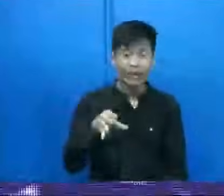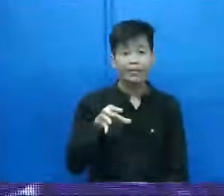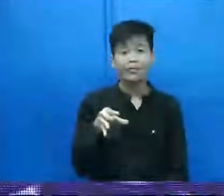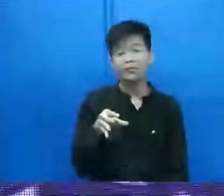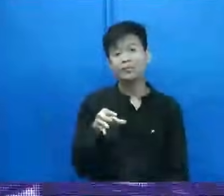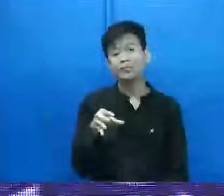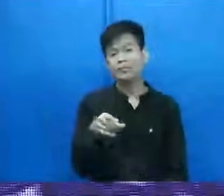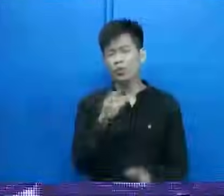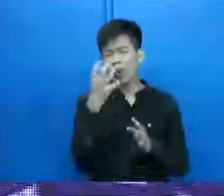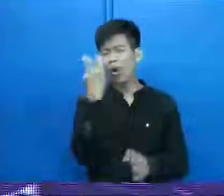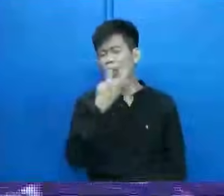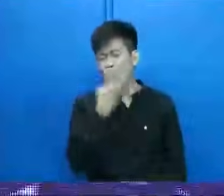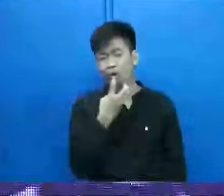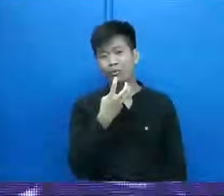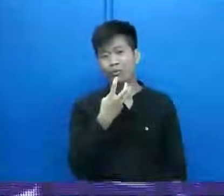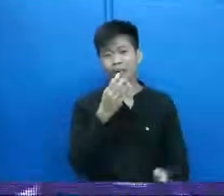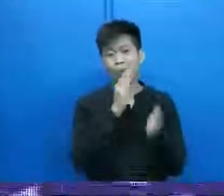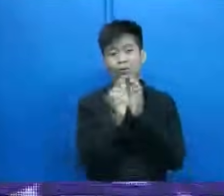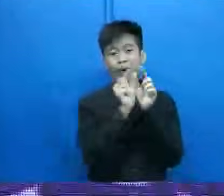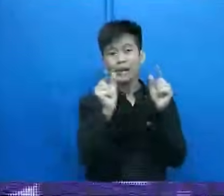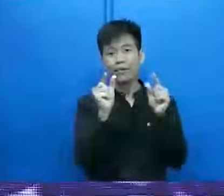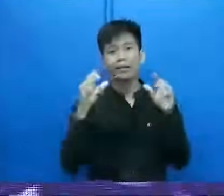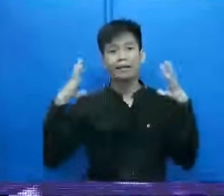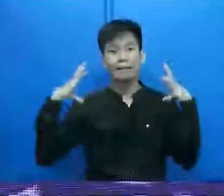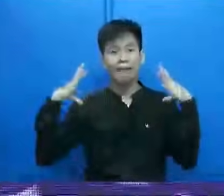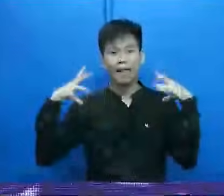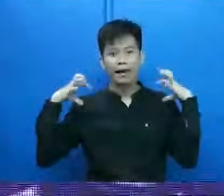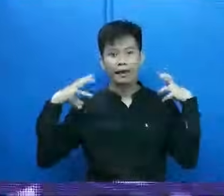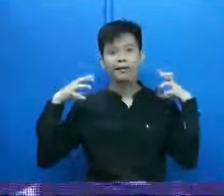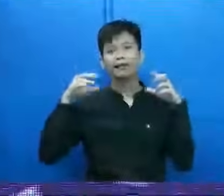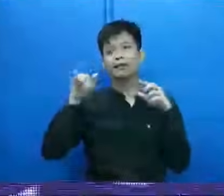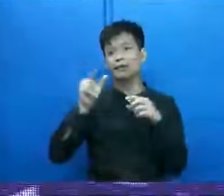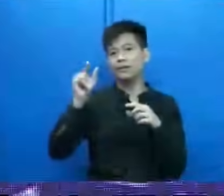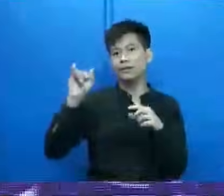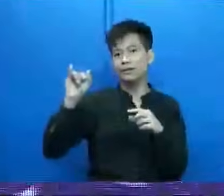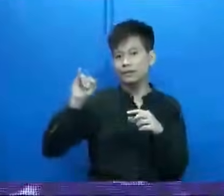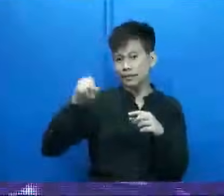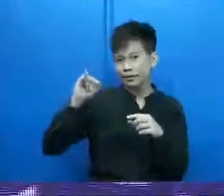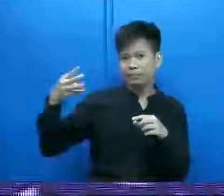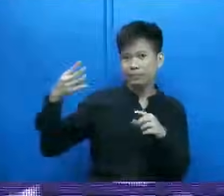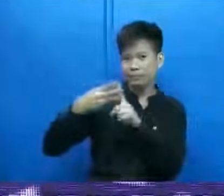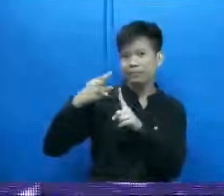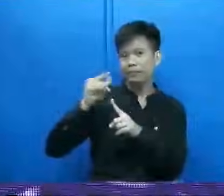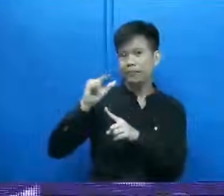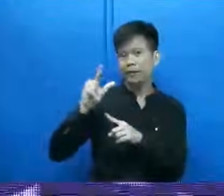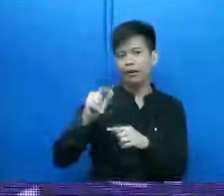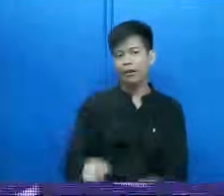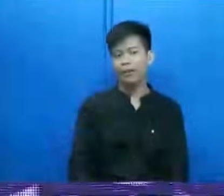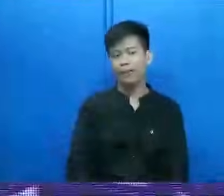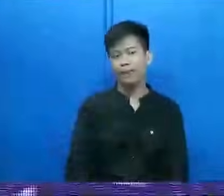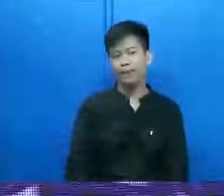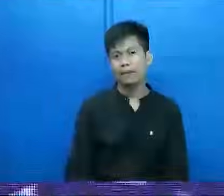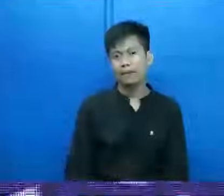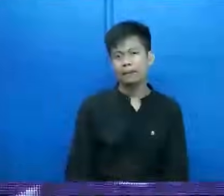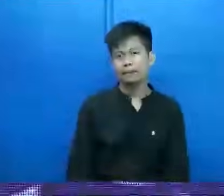pribadinya kotor langsung oleh kalimat malaikat Jibril. Diriwayat Al-Hakim di kitab Al-Mustadrak. Ragma'an furajulin.